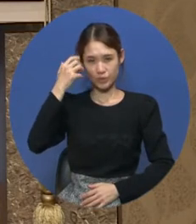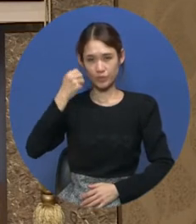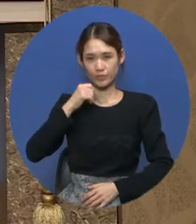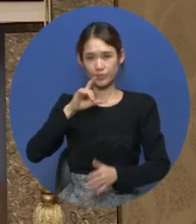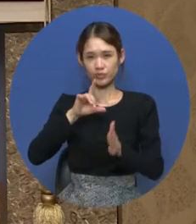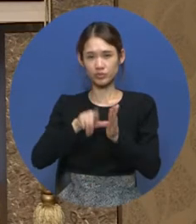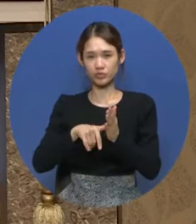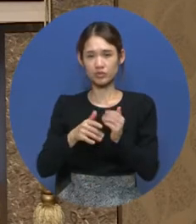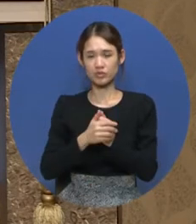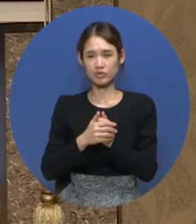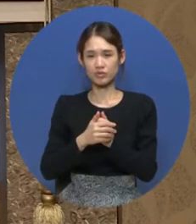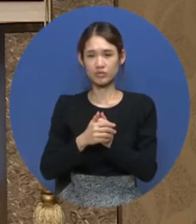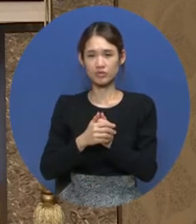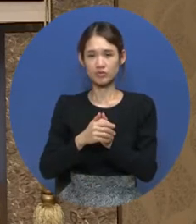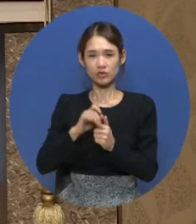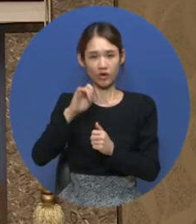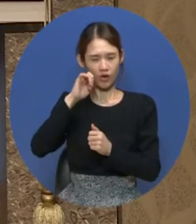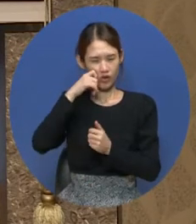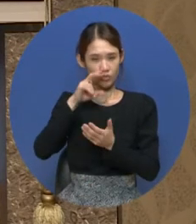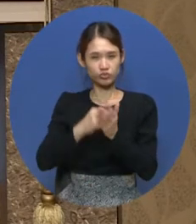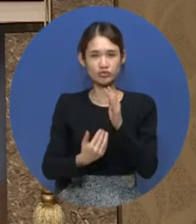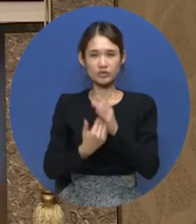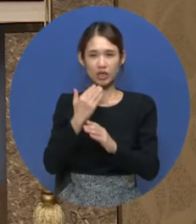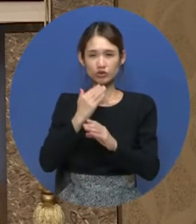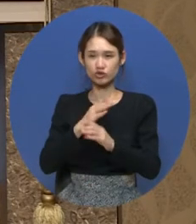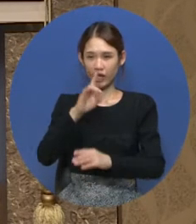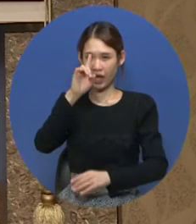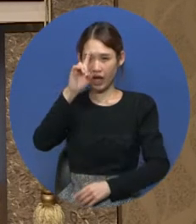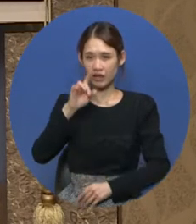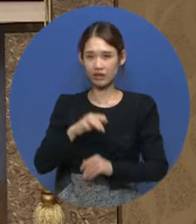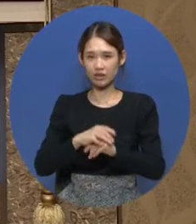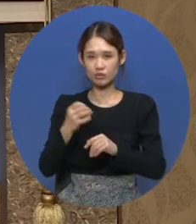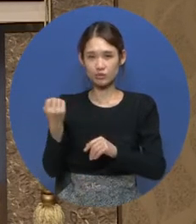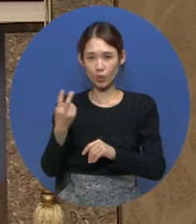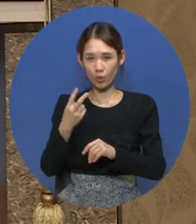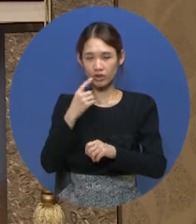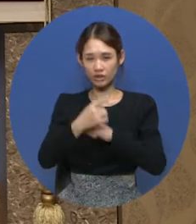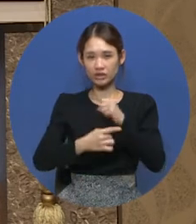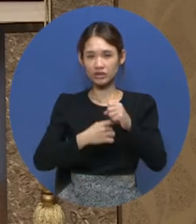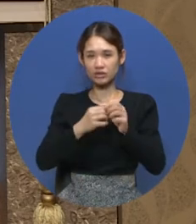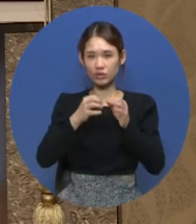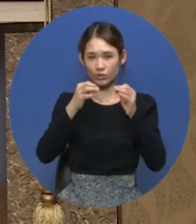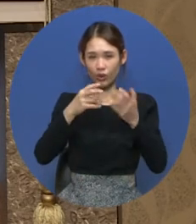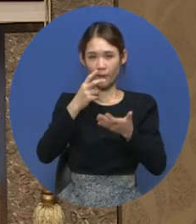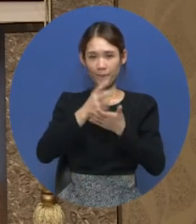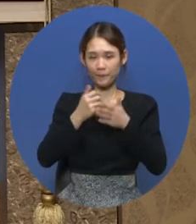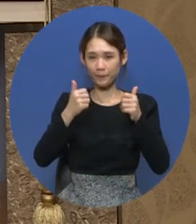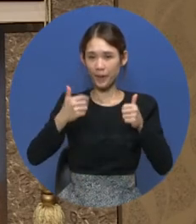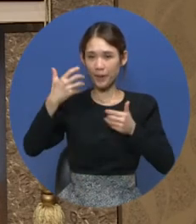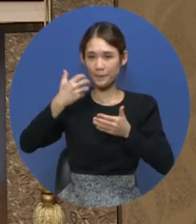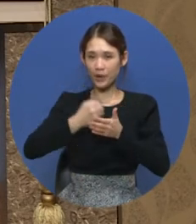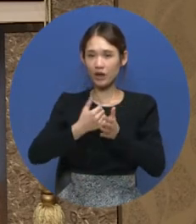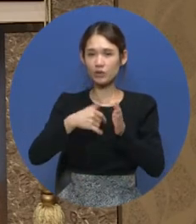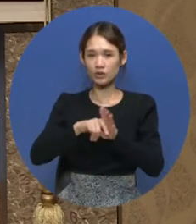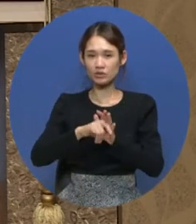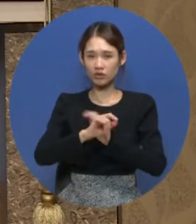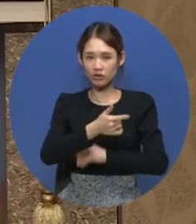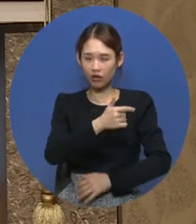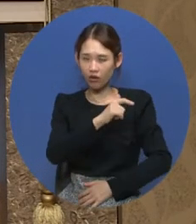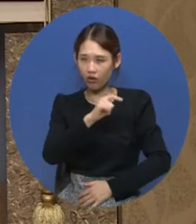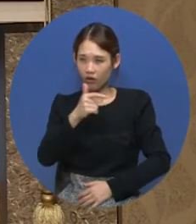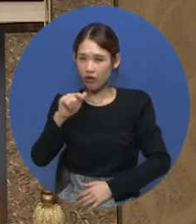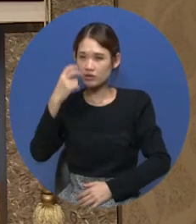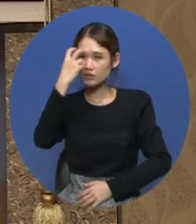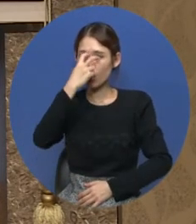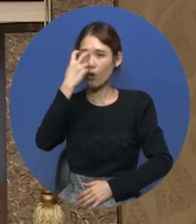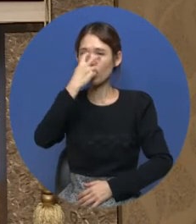아 어려운 분들 중에 하나에요 예 더구나 일 년 동안의 그런 판정 기준을 바뀌어서 여러가지 검사도 해야 되고 병원도 다녀야